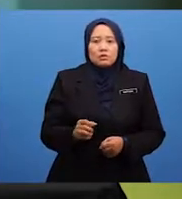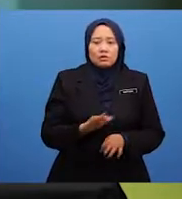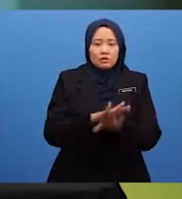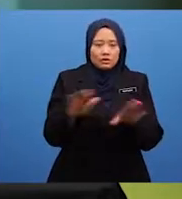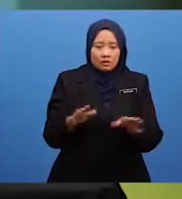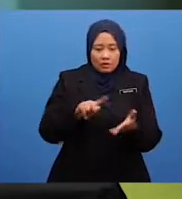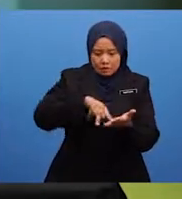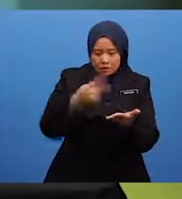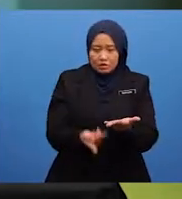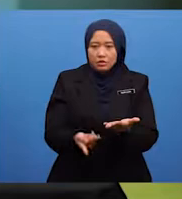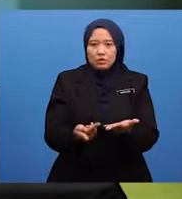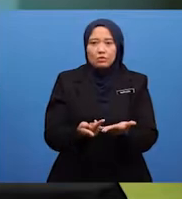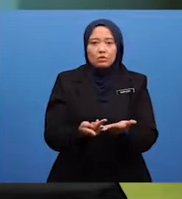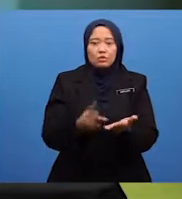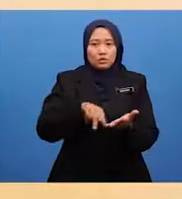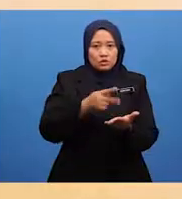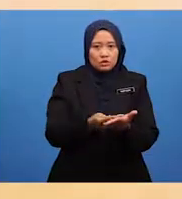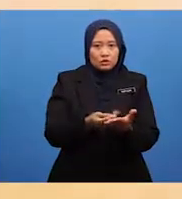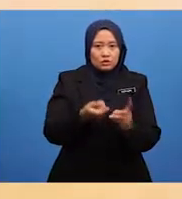dari tangan cikgu. Mengapa?